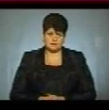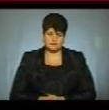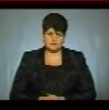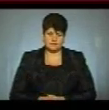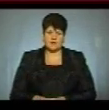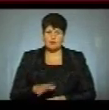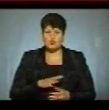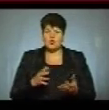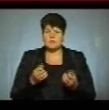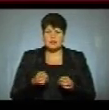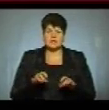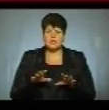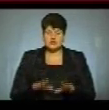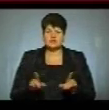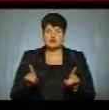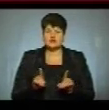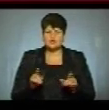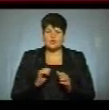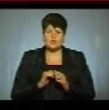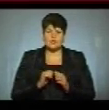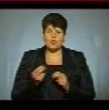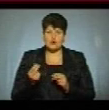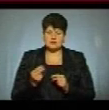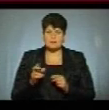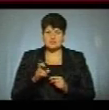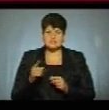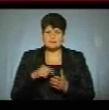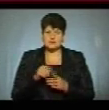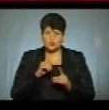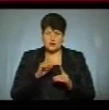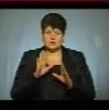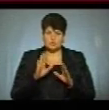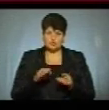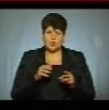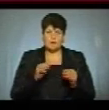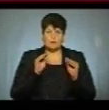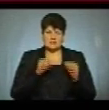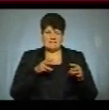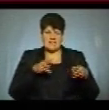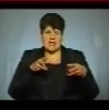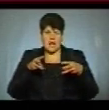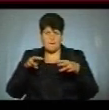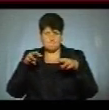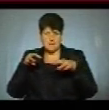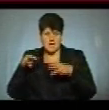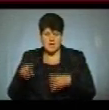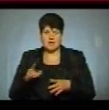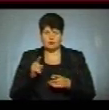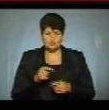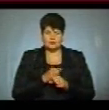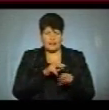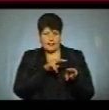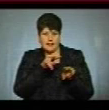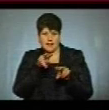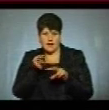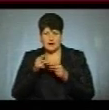Було прийнято рішення, що коштами Бережанської міської ради буде поставлено камери відеоспостереження, які будуть здійснювати нагляд